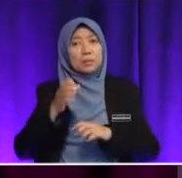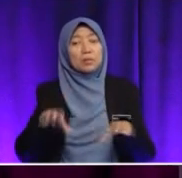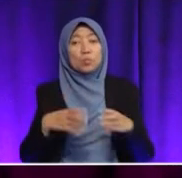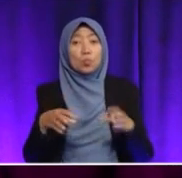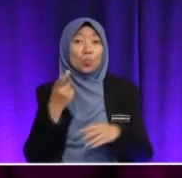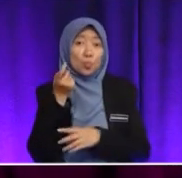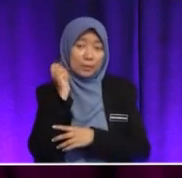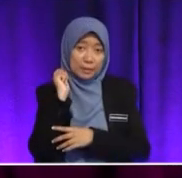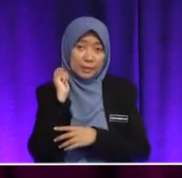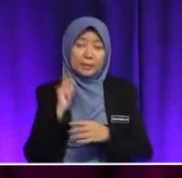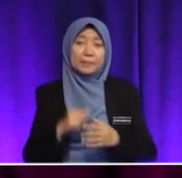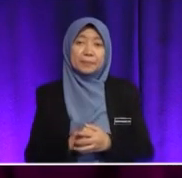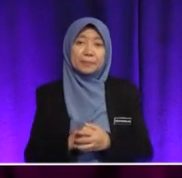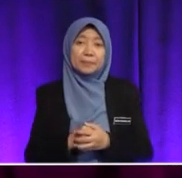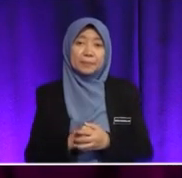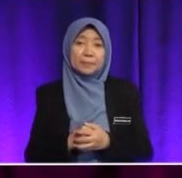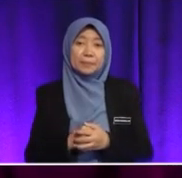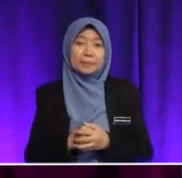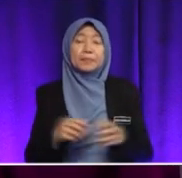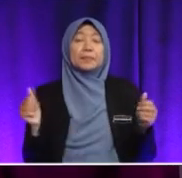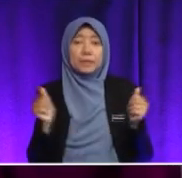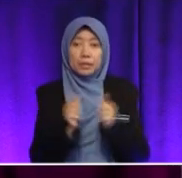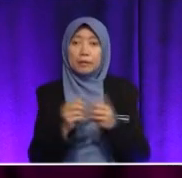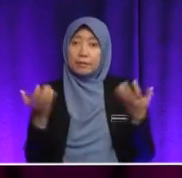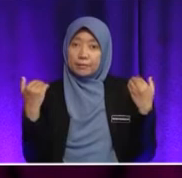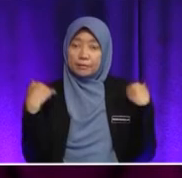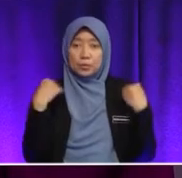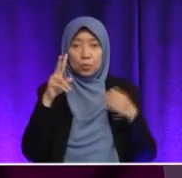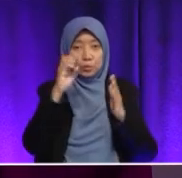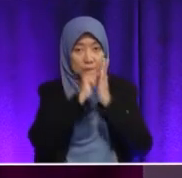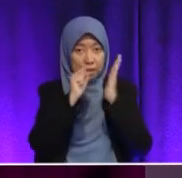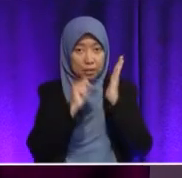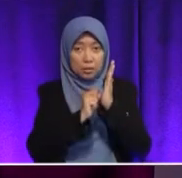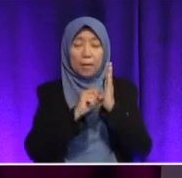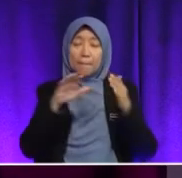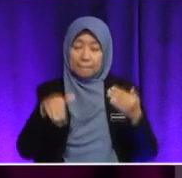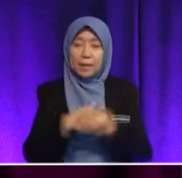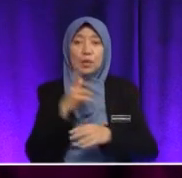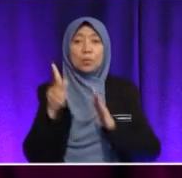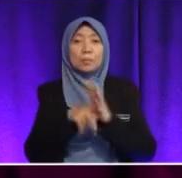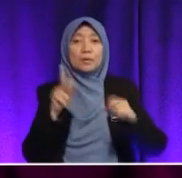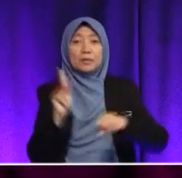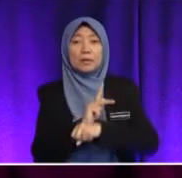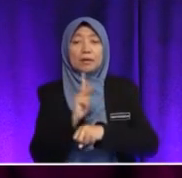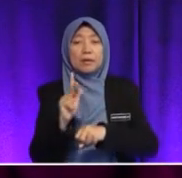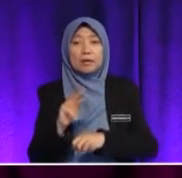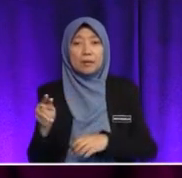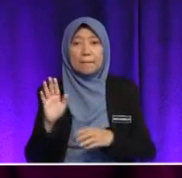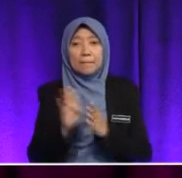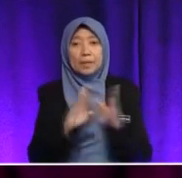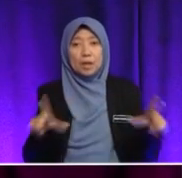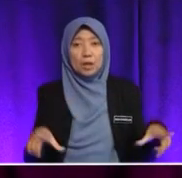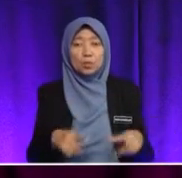ah so dengan adanya Duo Sara tadi barulah pengaratan boleh berlaku dan